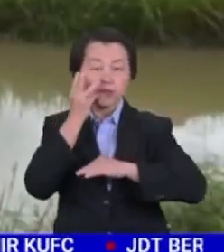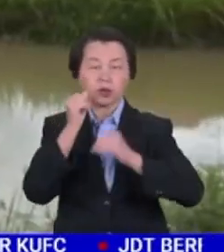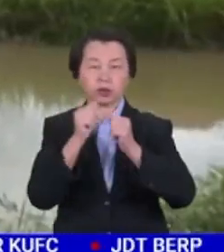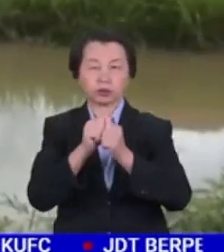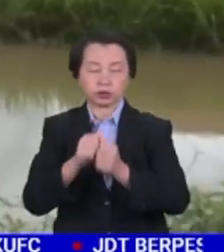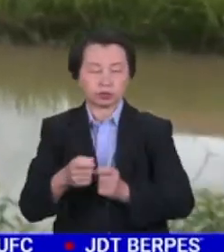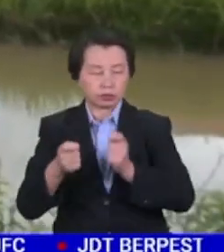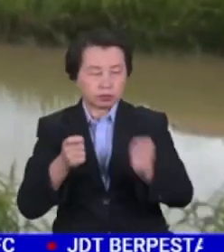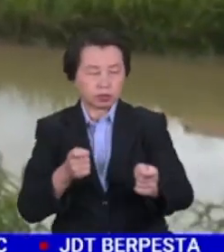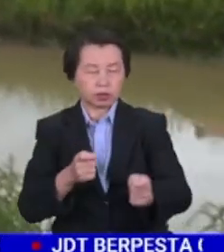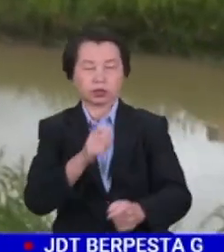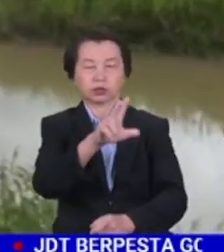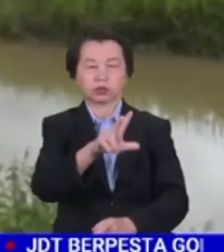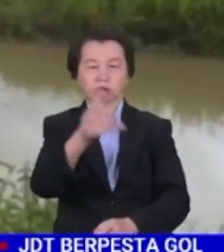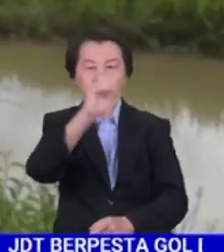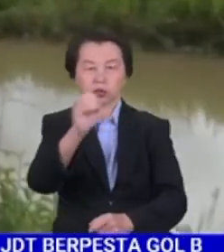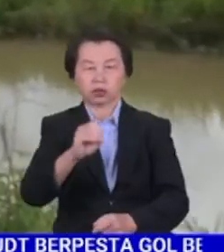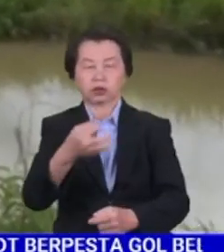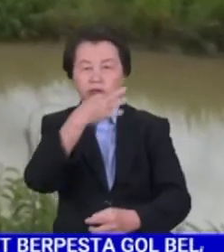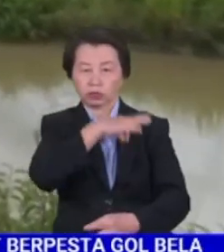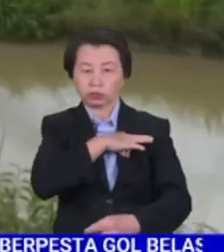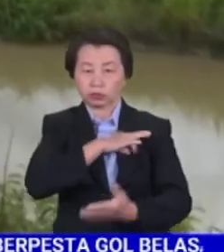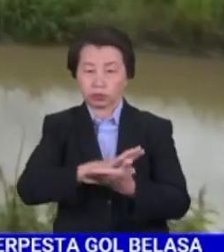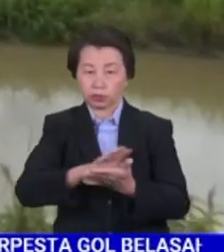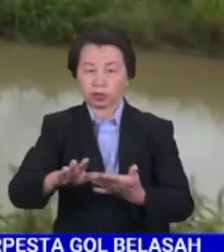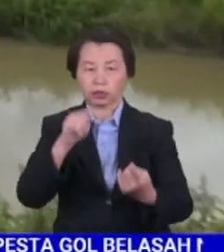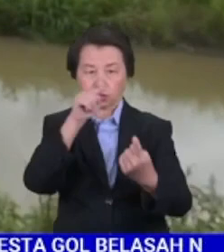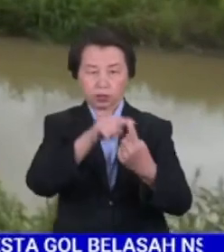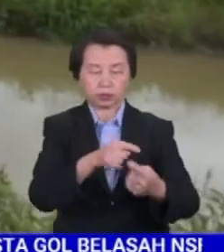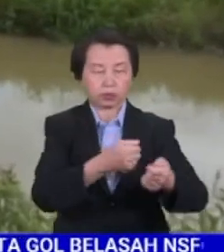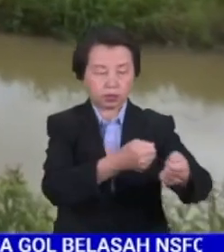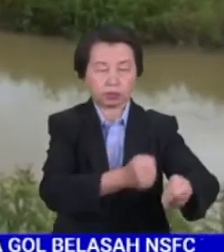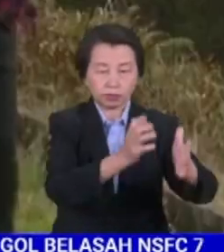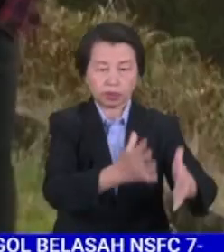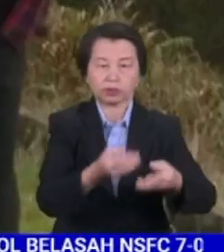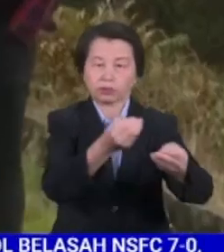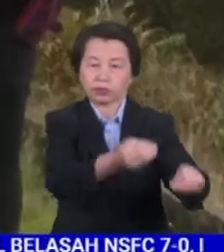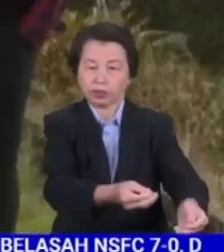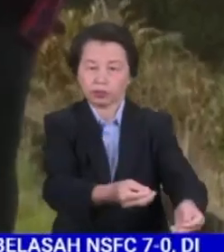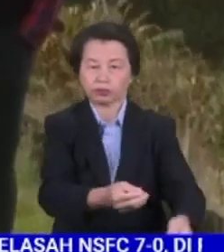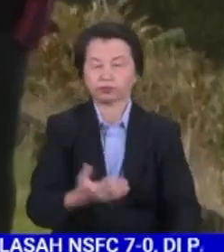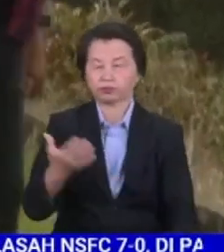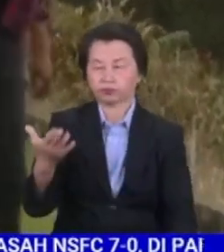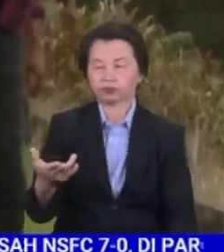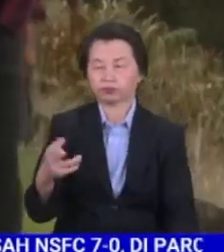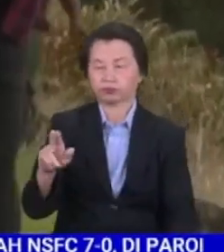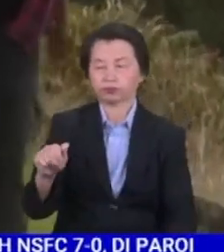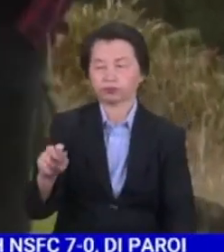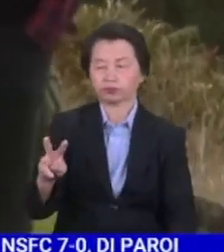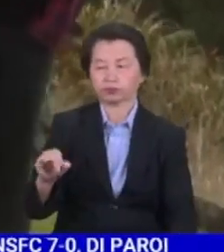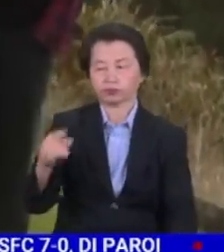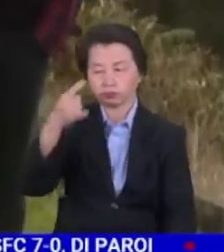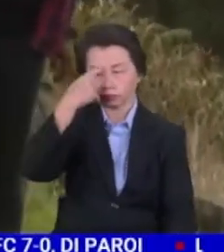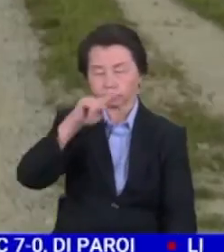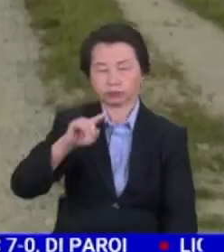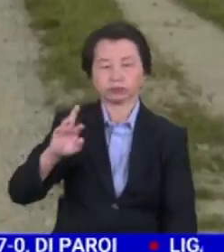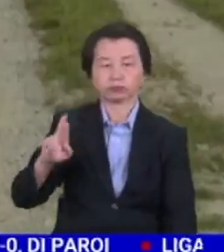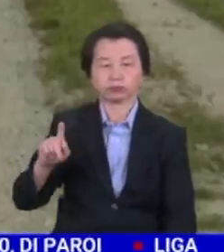dengan menyumbang 30% keuntungan bersih kepada pesawah padi. Muhammad Hazwan Azman, RTM.